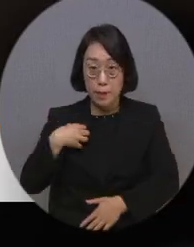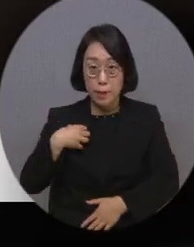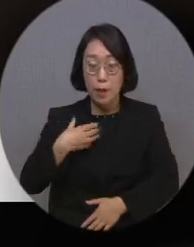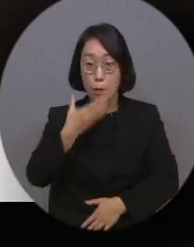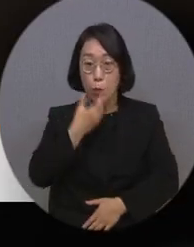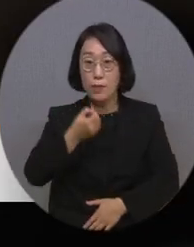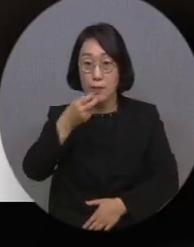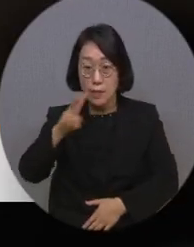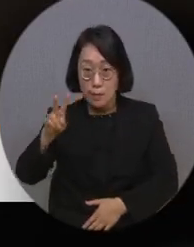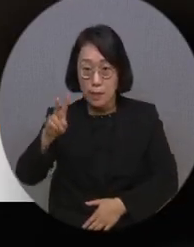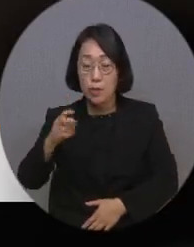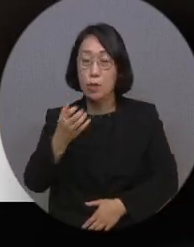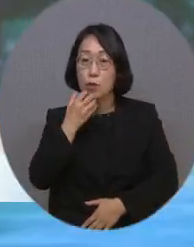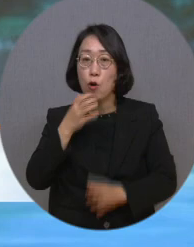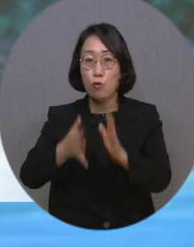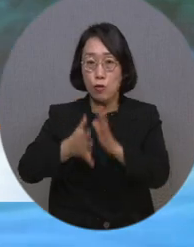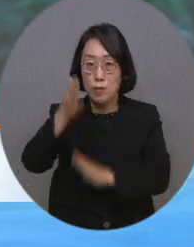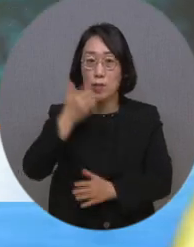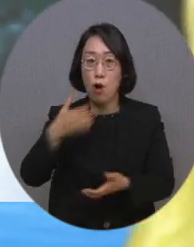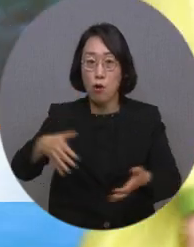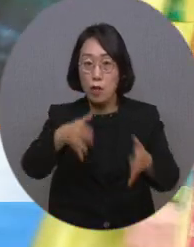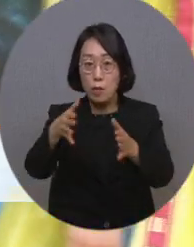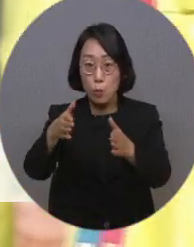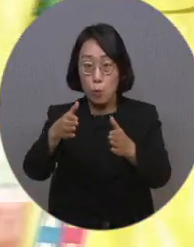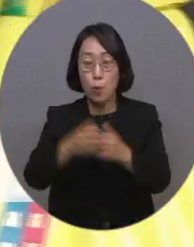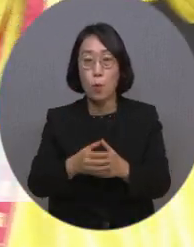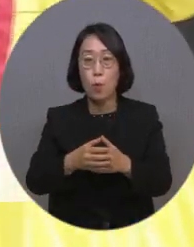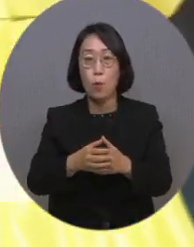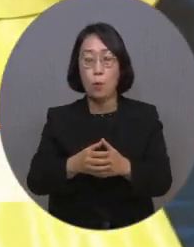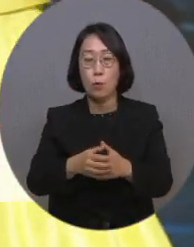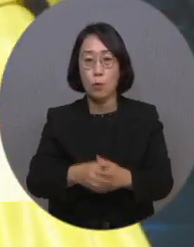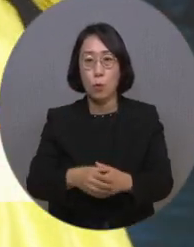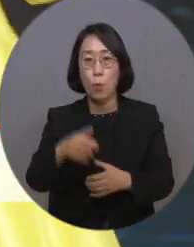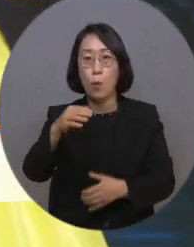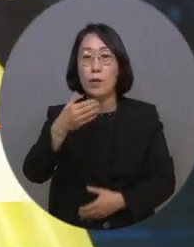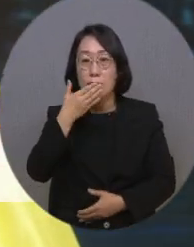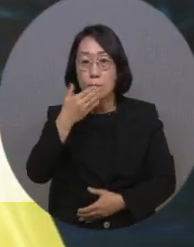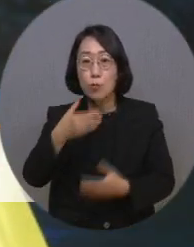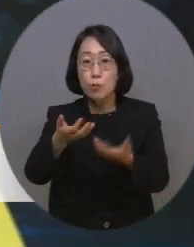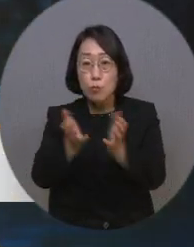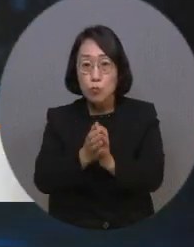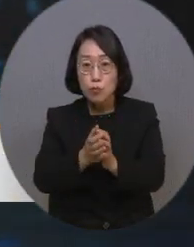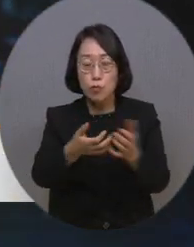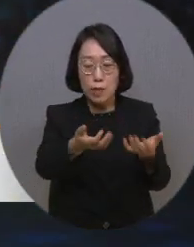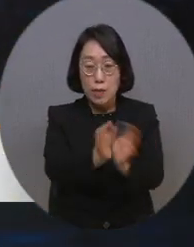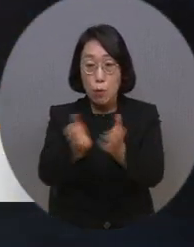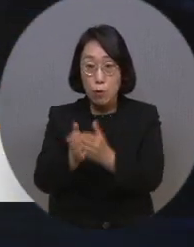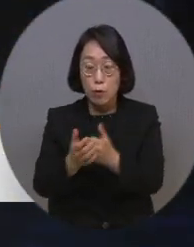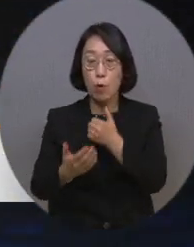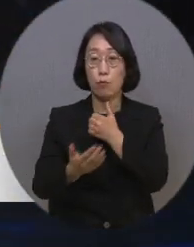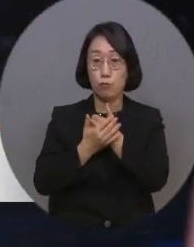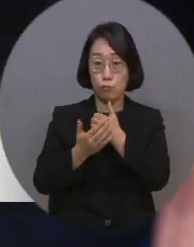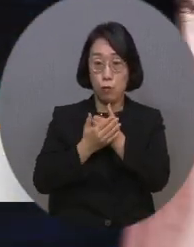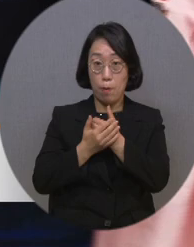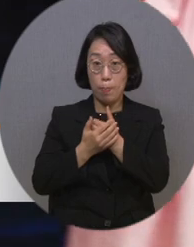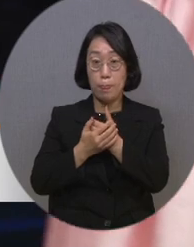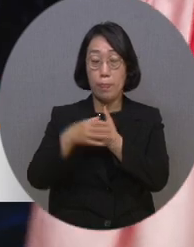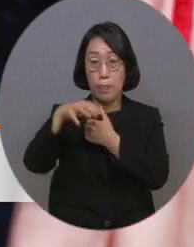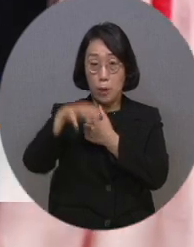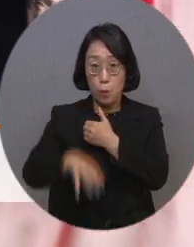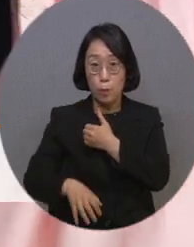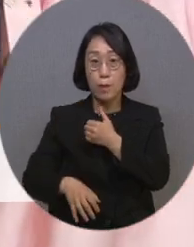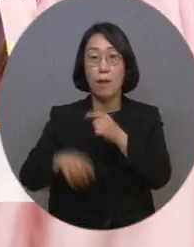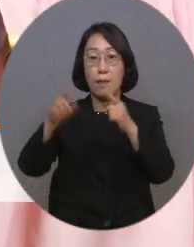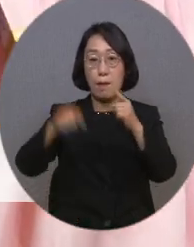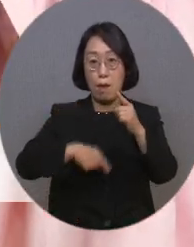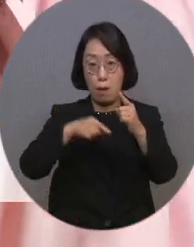강원방송과 서울특별시, 경기도의회, 농림축산식품부 등 12개 기관이 후원한 이번 경창대회는